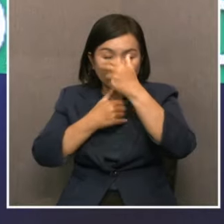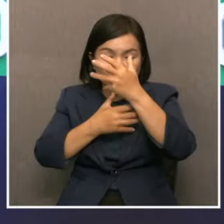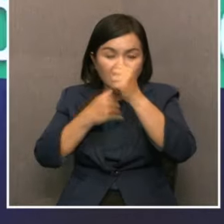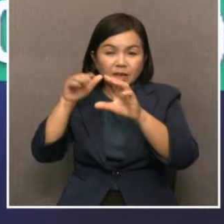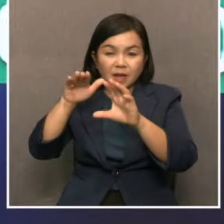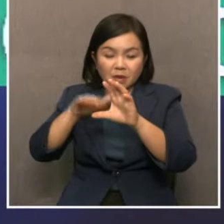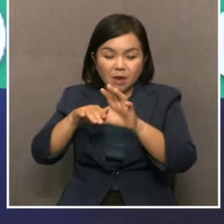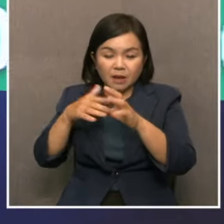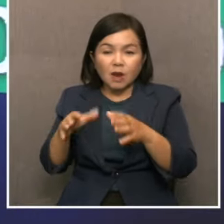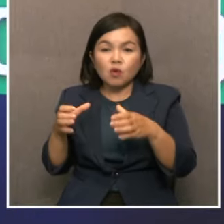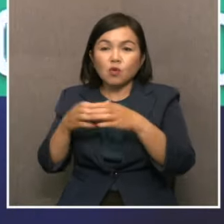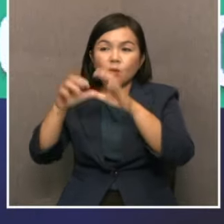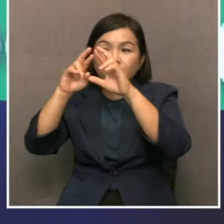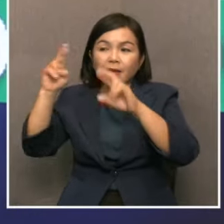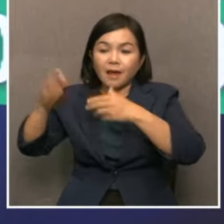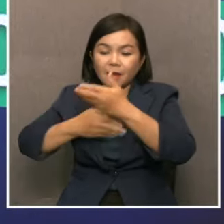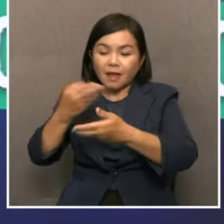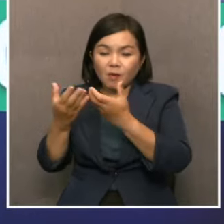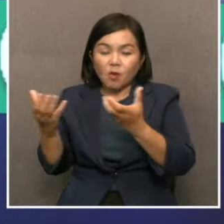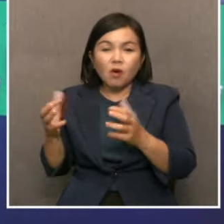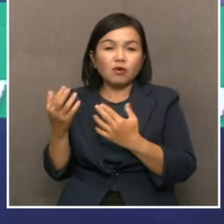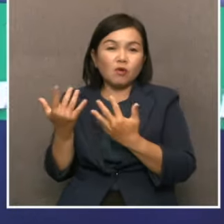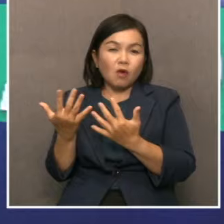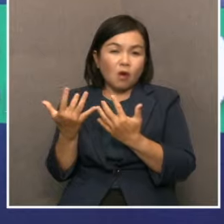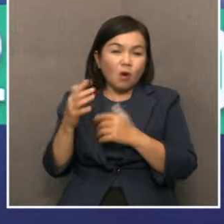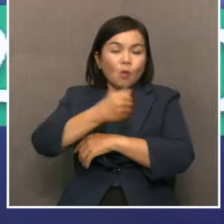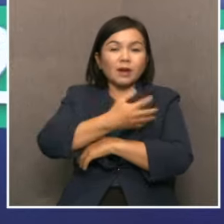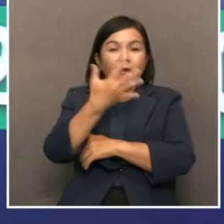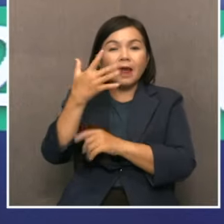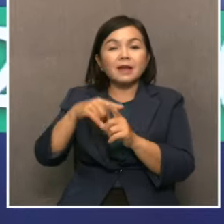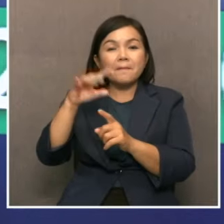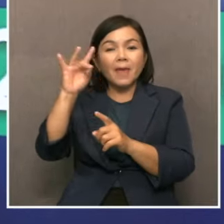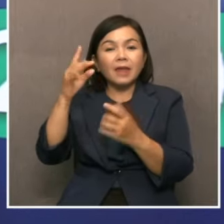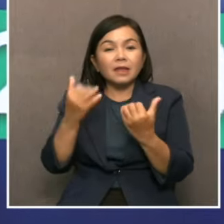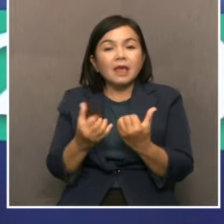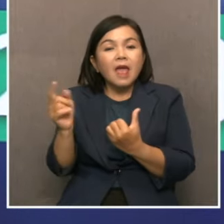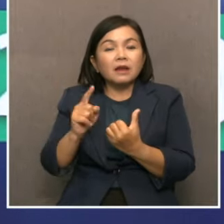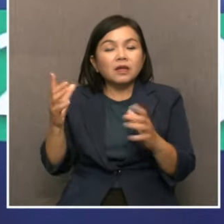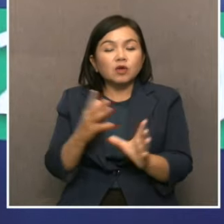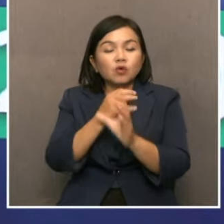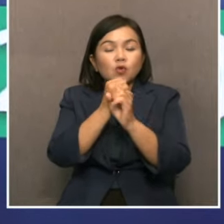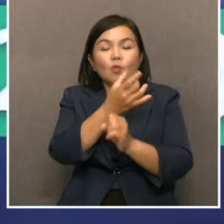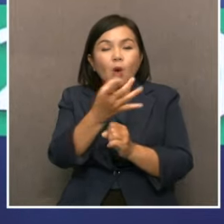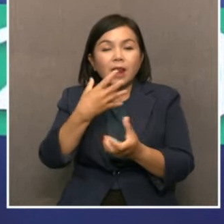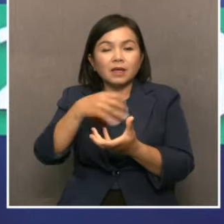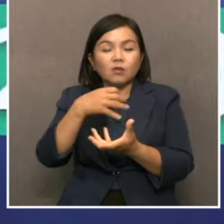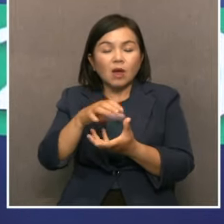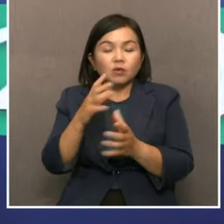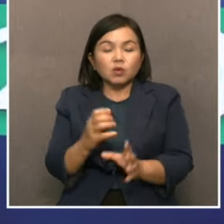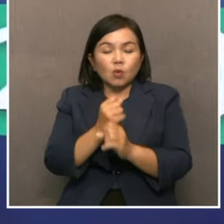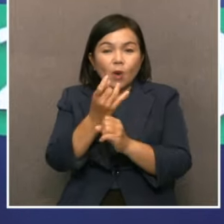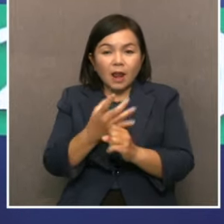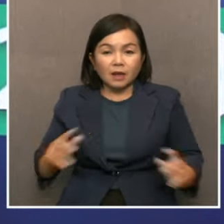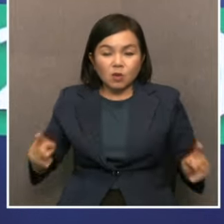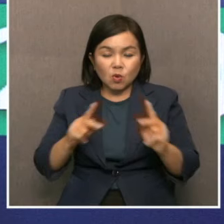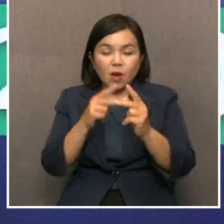กลุ่มของร้านค้าค่ะเดี๋ยวเฝ้ารอกันได้เลยนะคะวันที่5สิงหาคมนี้จะมีการแถลงรายละเอียดครั้งสำคัญจากทางกระทรวงพา